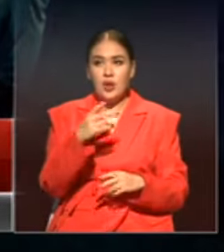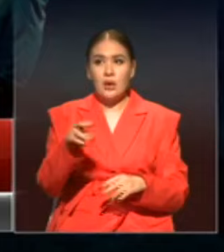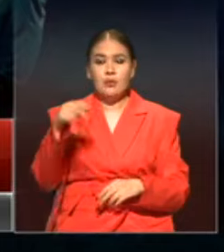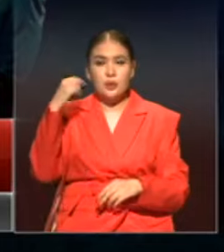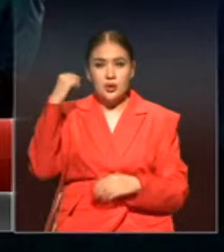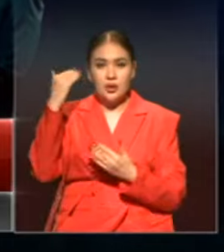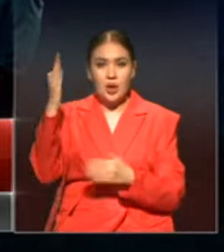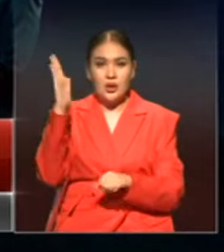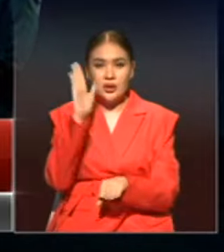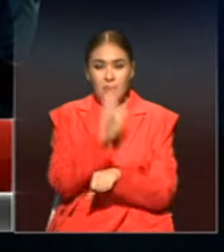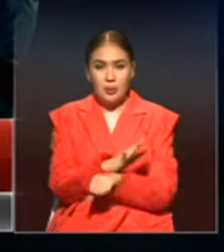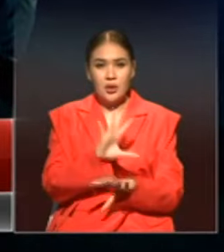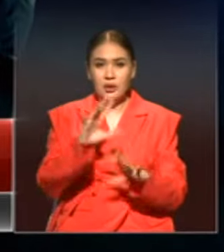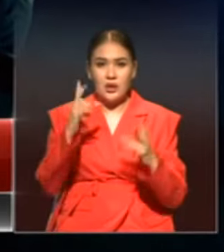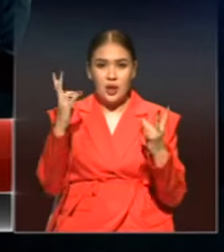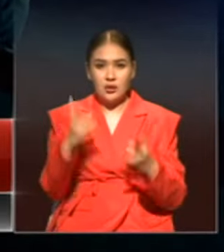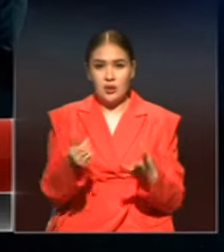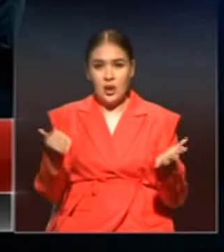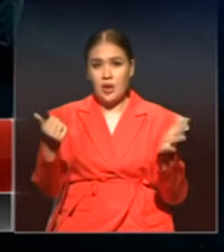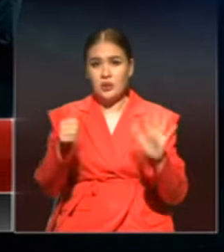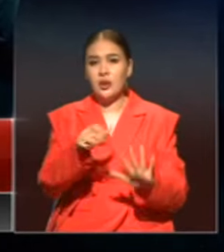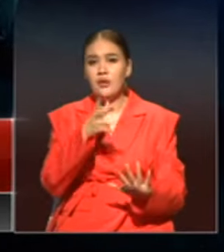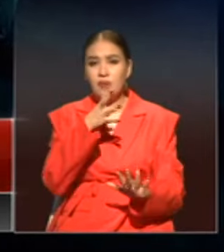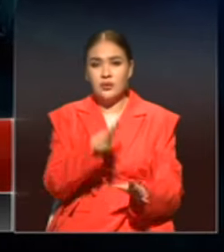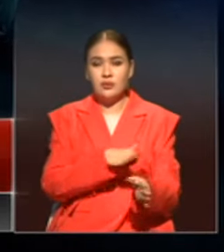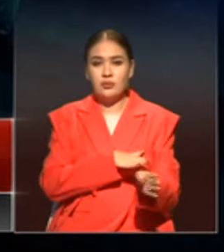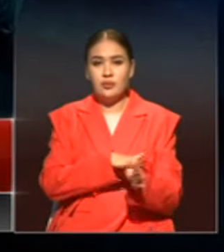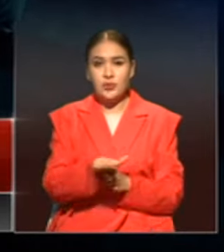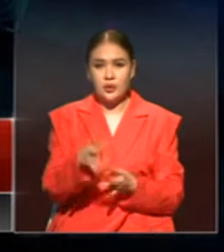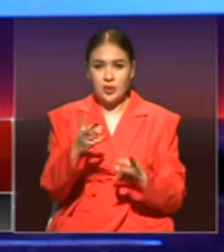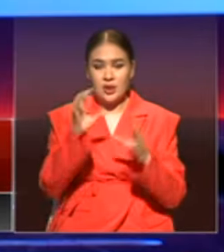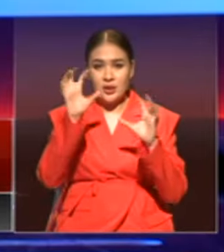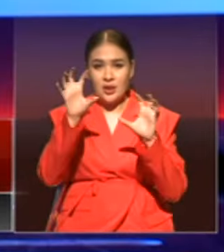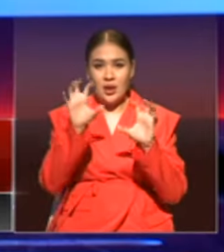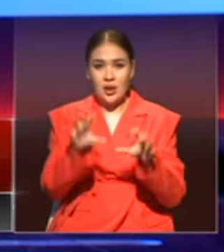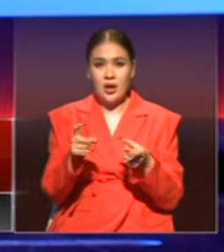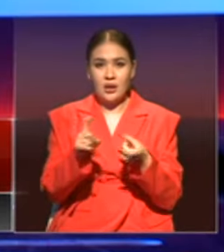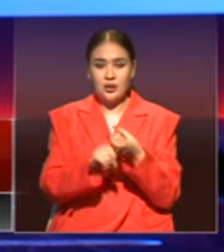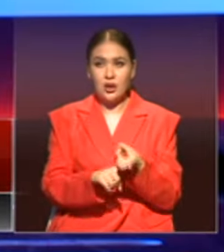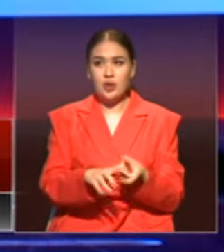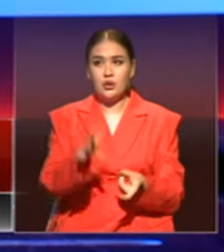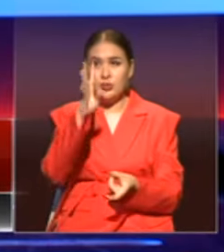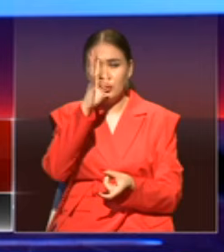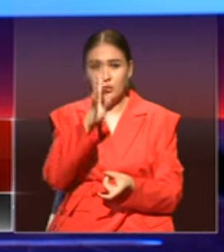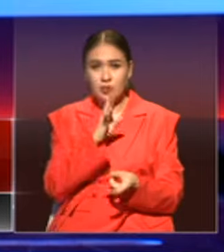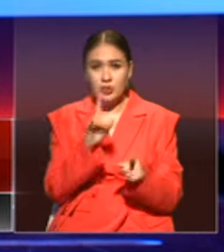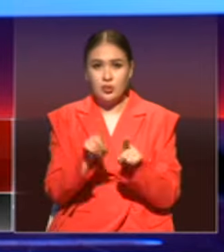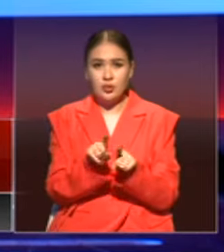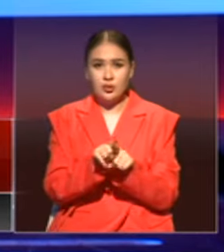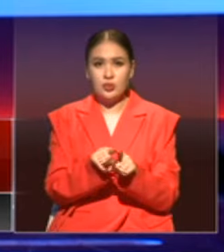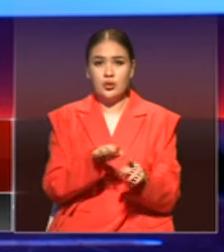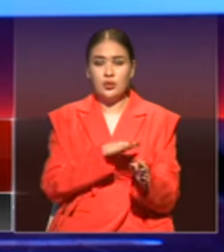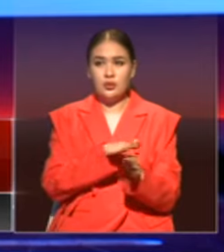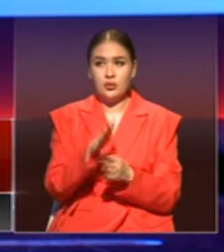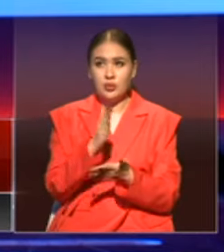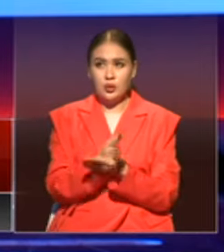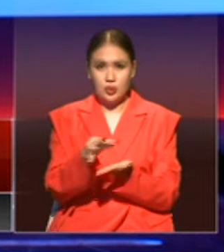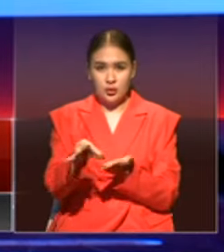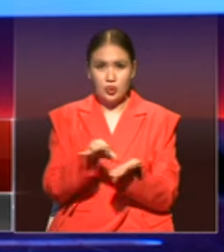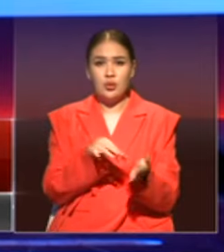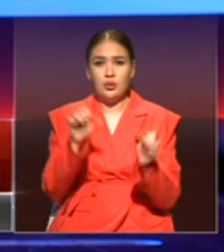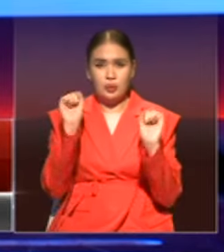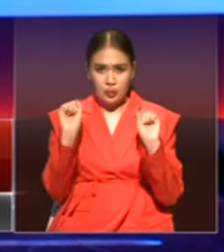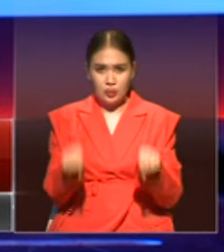тапсырмалары қажет болса 6 айда орындалып жатқан мына заңға қатысты 4 айда орындалып жатқан көріп жатырмыз ғой, шұғыл орындауға болады ғой бұл мәселе.